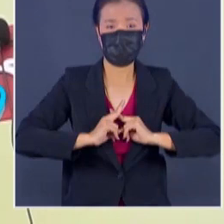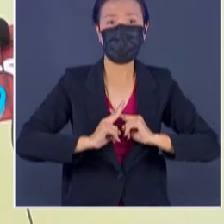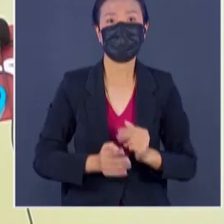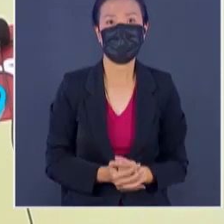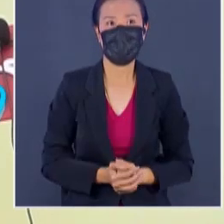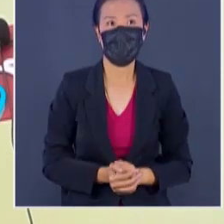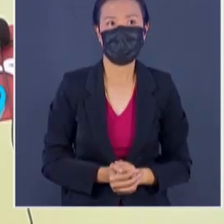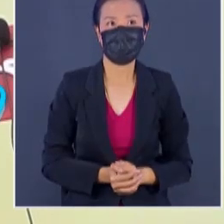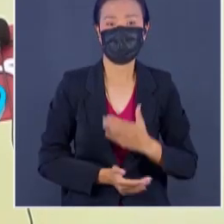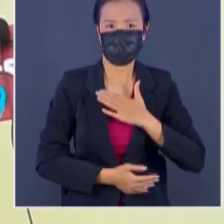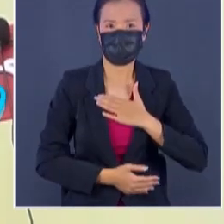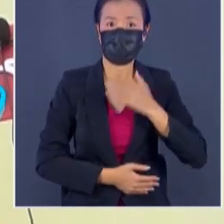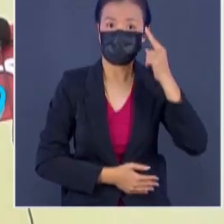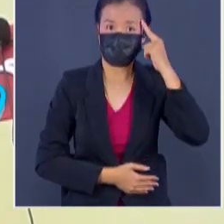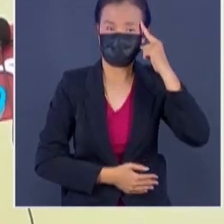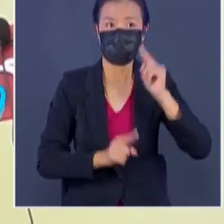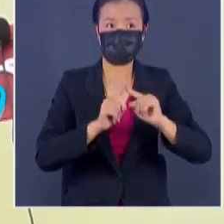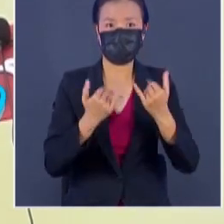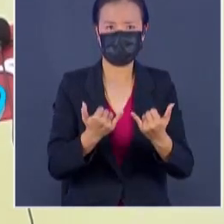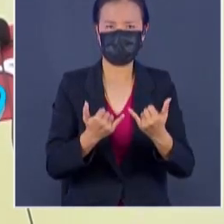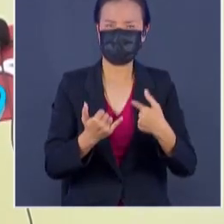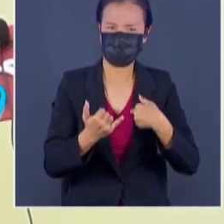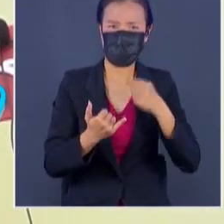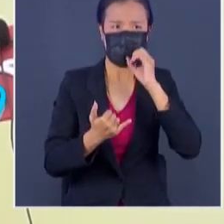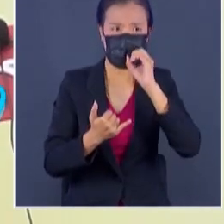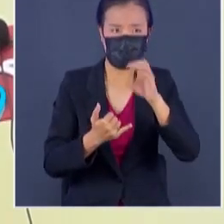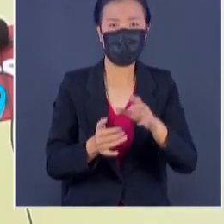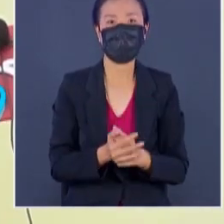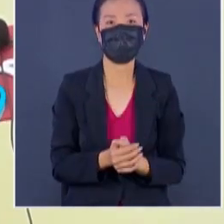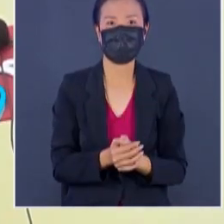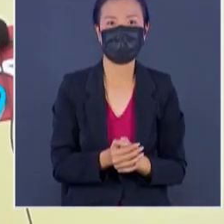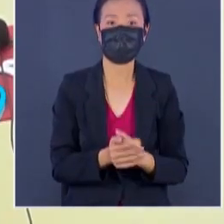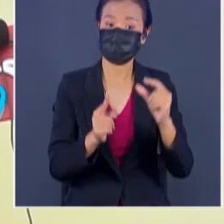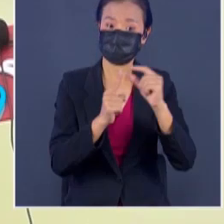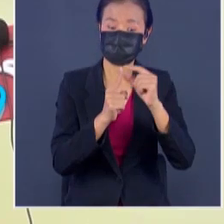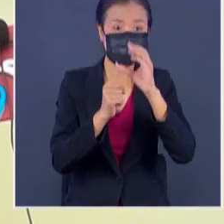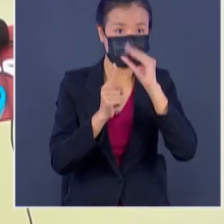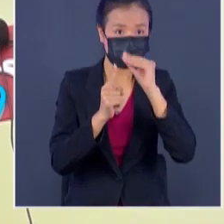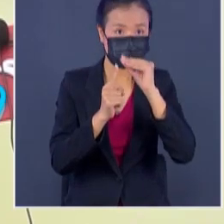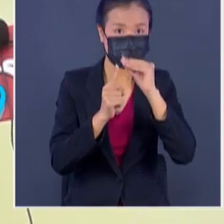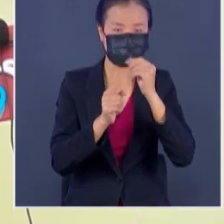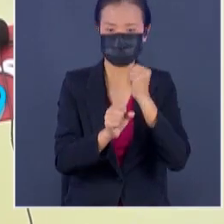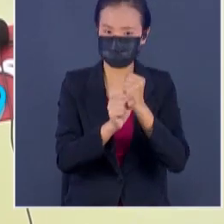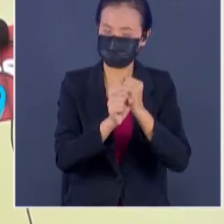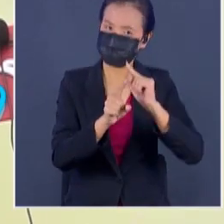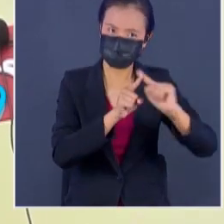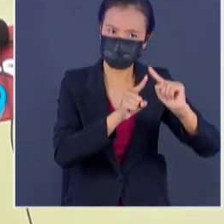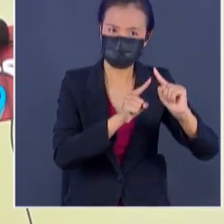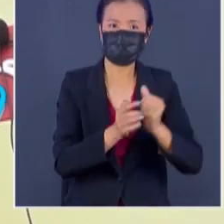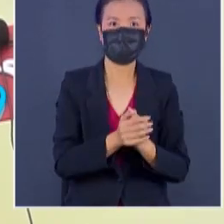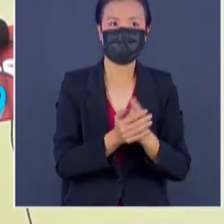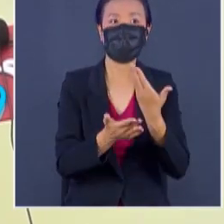กว่านี่คือสิ่งที่เอมมี่คิดแต่ณวันนี้เอมมี่กำลังจะบอกน้องว่าทุกคำพูดทุกการกระทำ